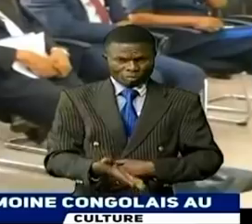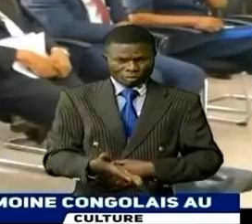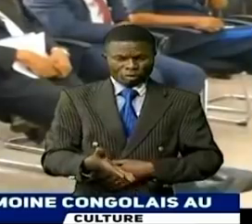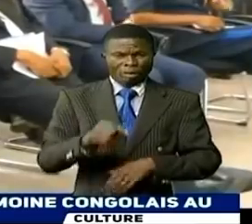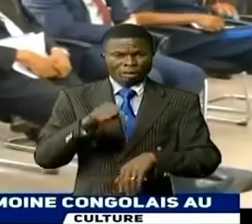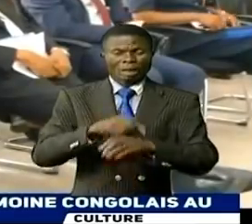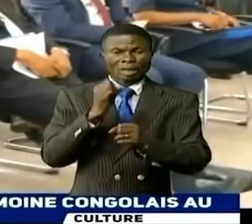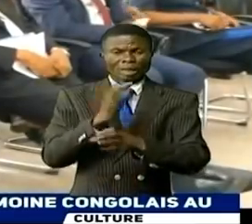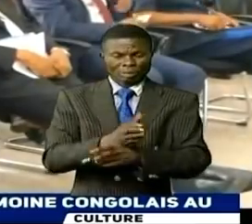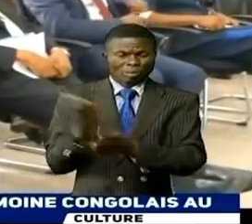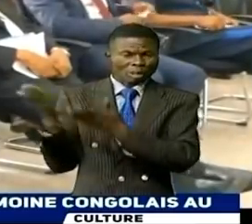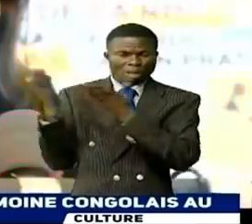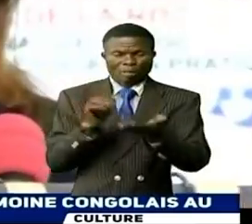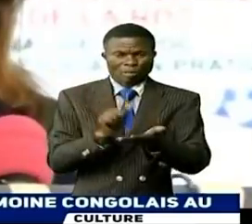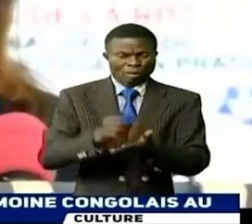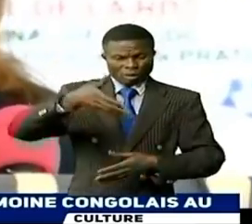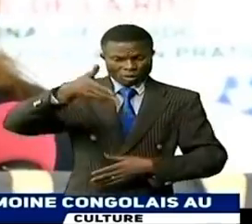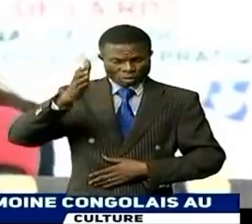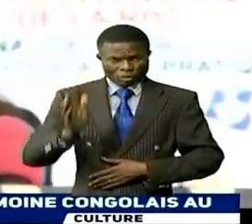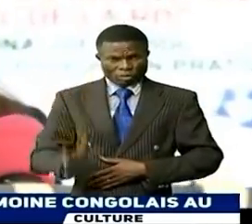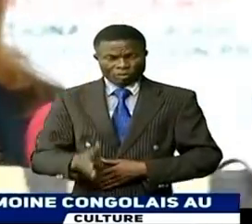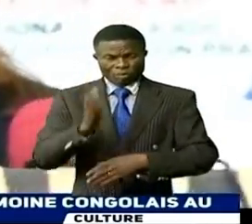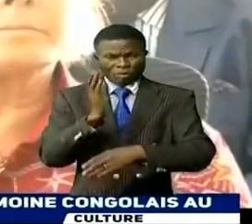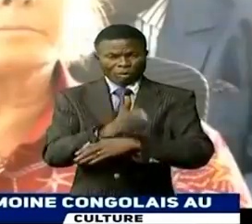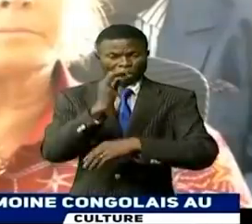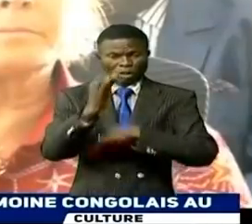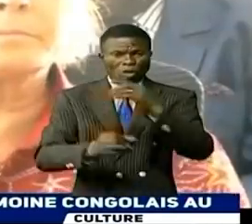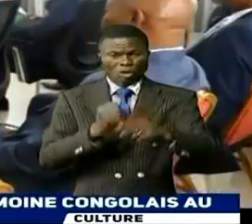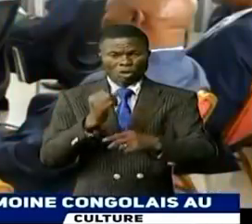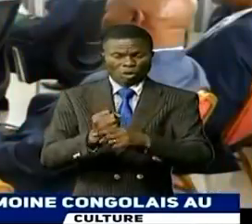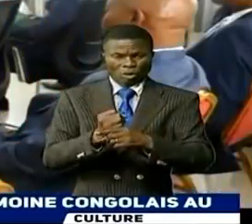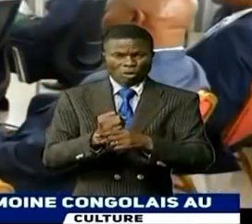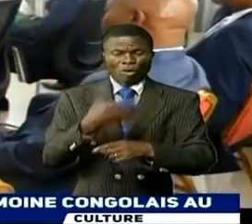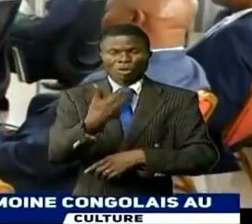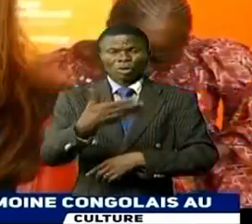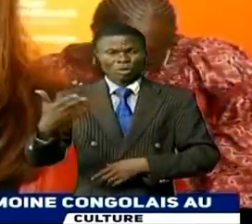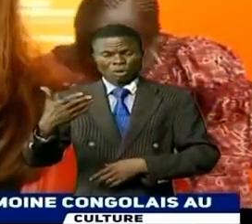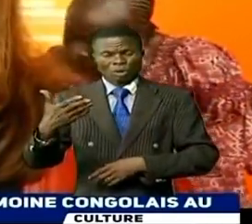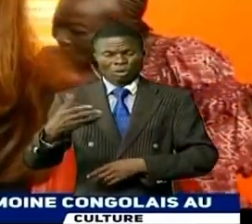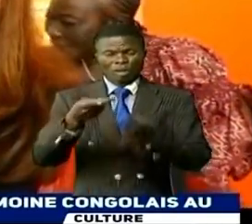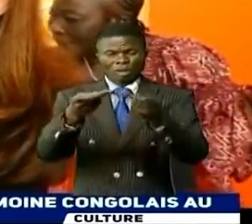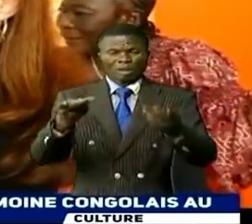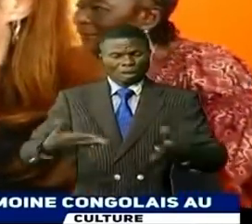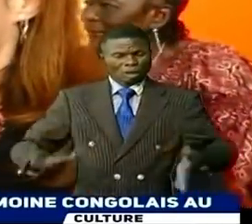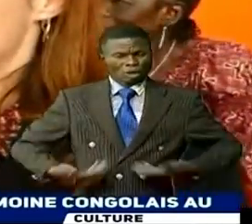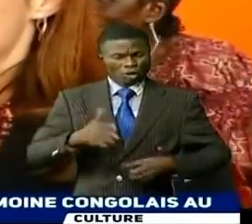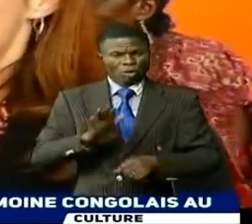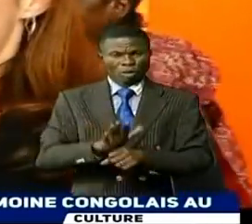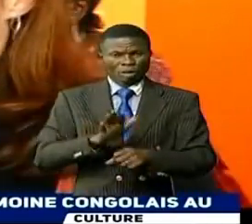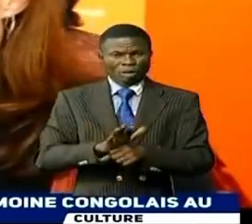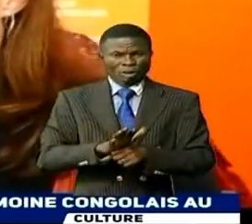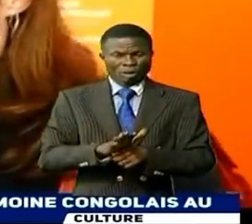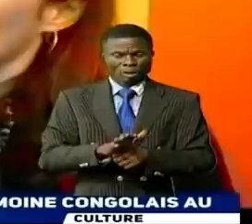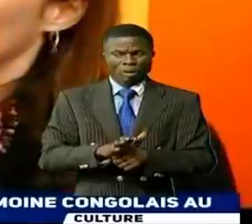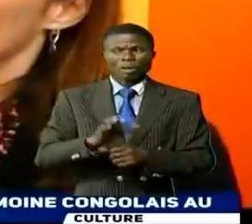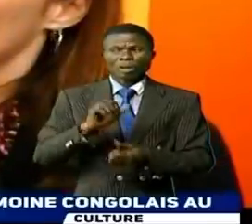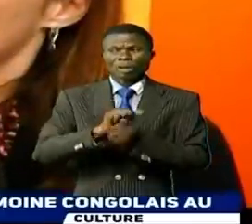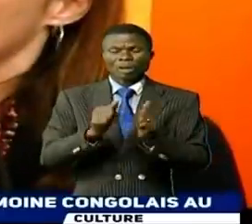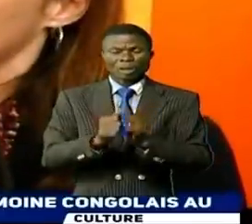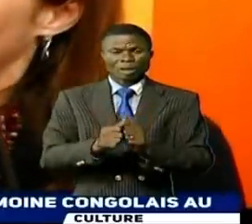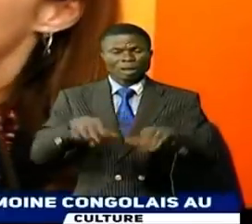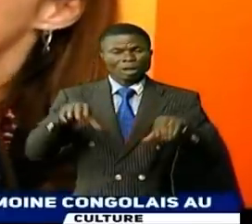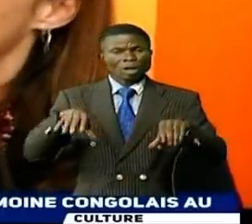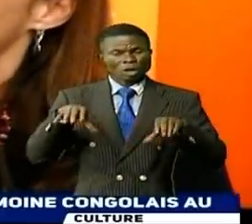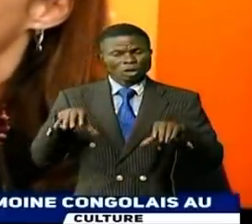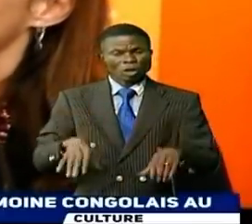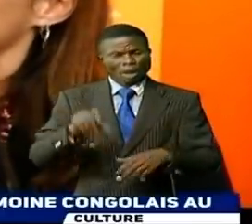et sauvegardé. L'expert du Conseil international de monuments et sites est clair. Très contente, ça me fait chaud au cœur. Le Congo a un